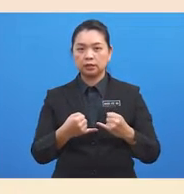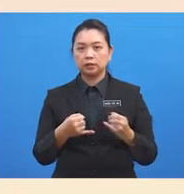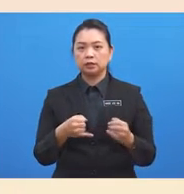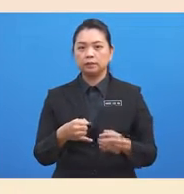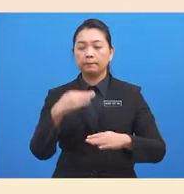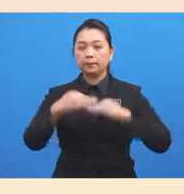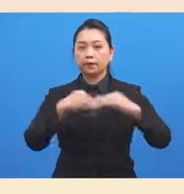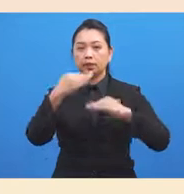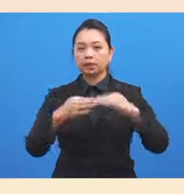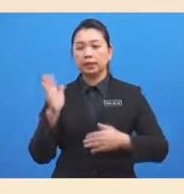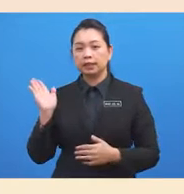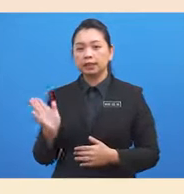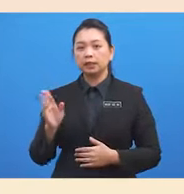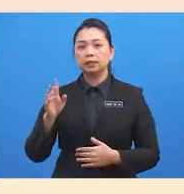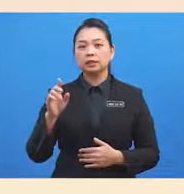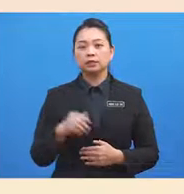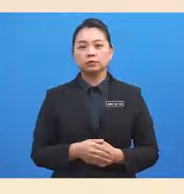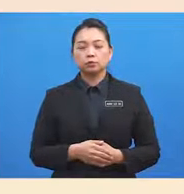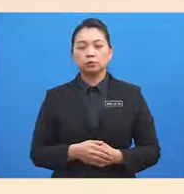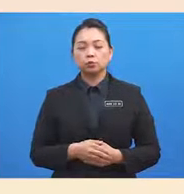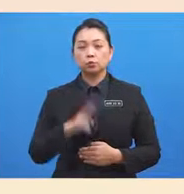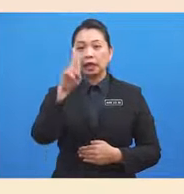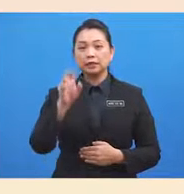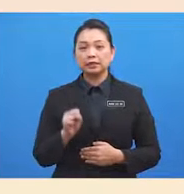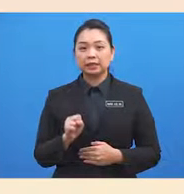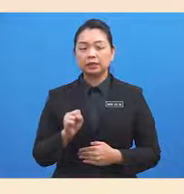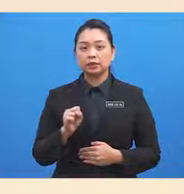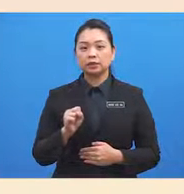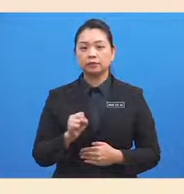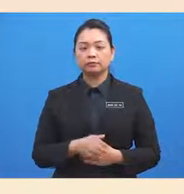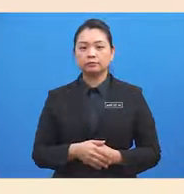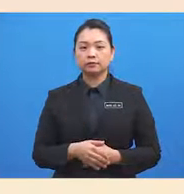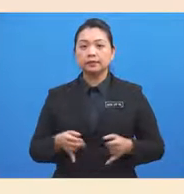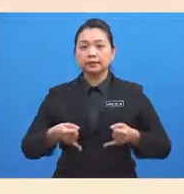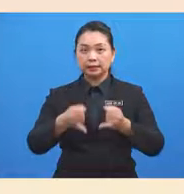seperti Lebuh Raya Utara Selatan,